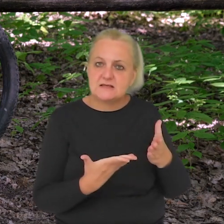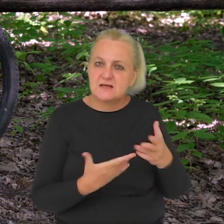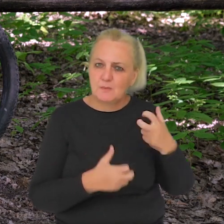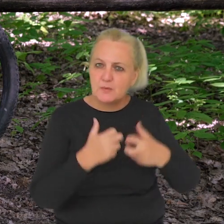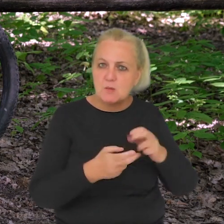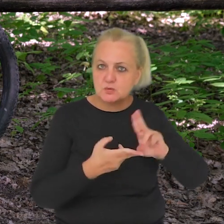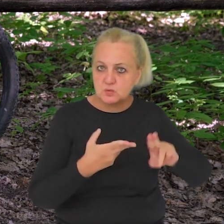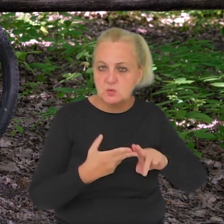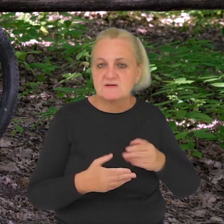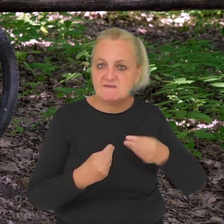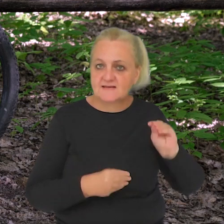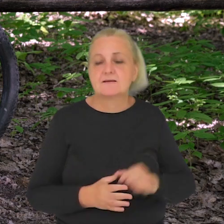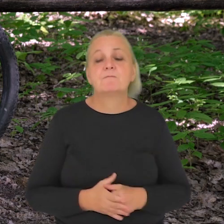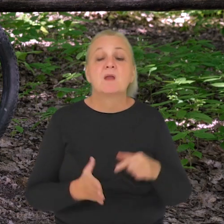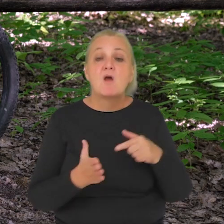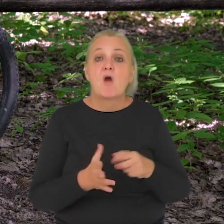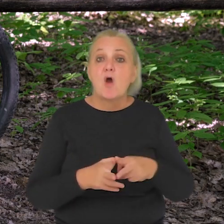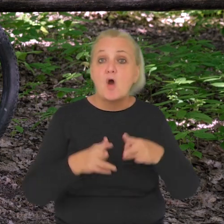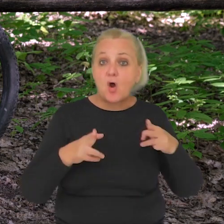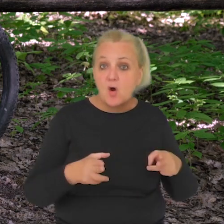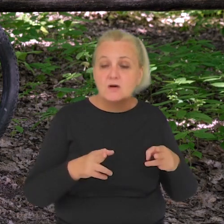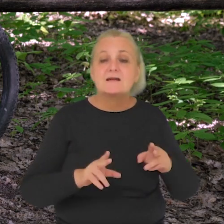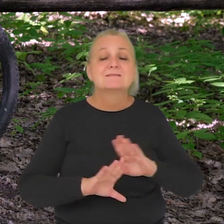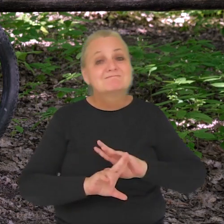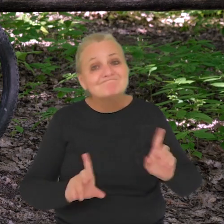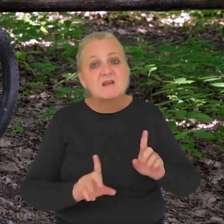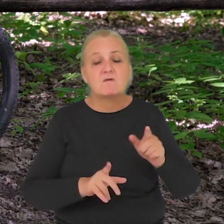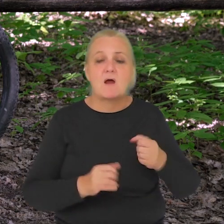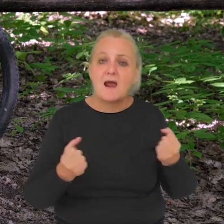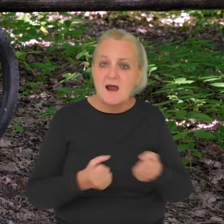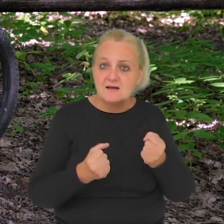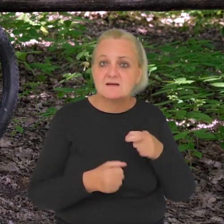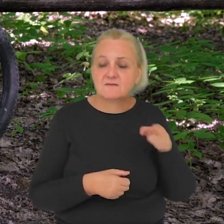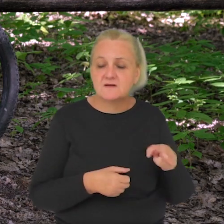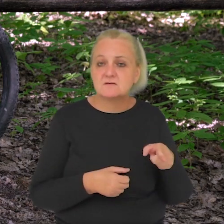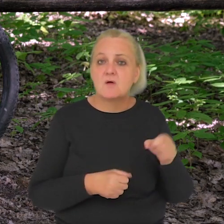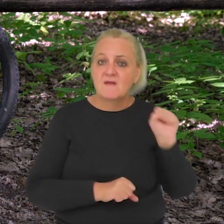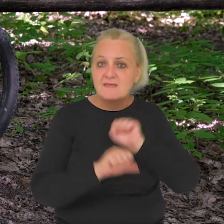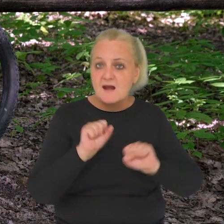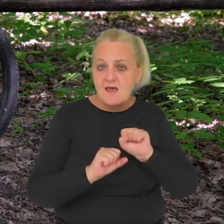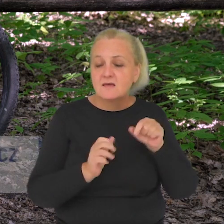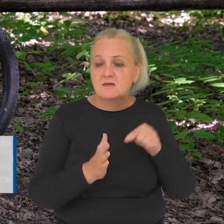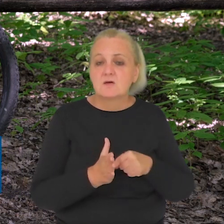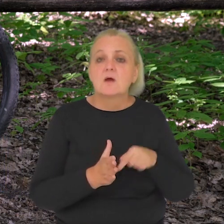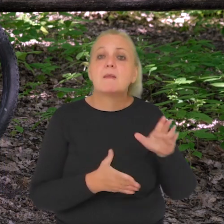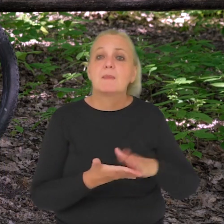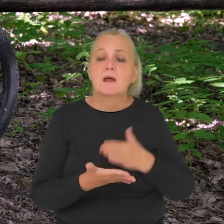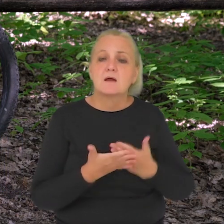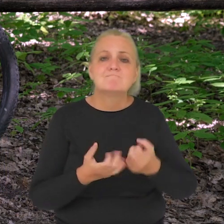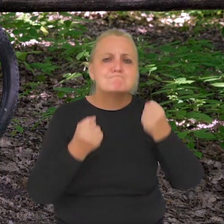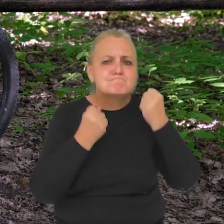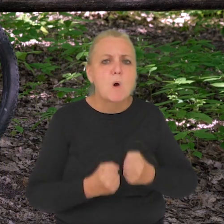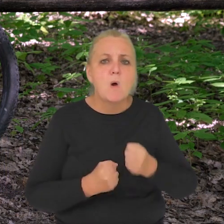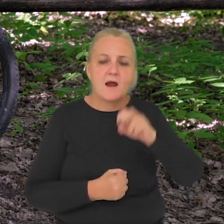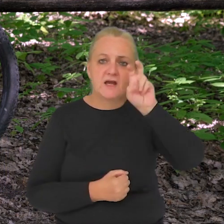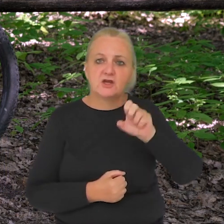ryzyko ostrych powikłań cukrzycy. Okresowym przeciwwskazaniem do podjęcia aktywności